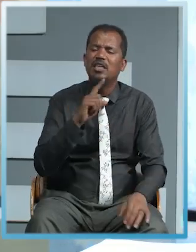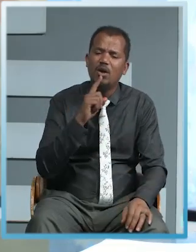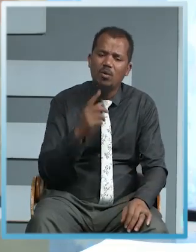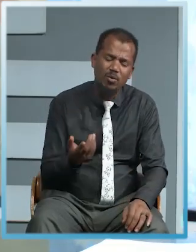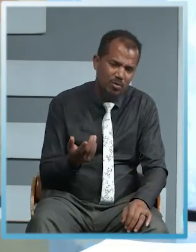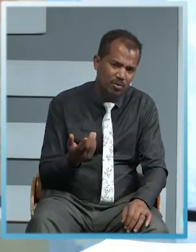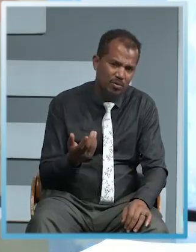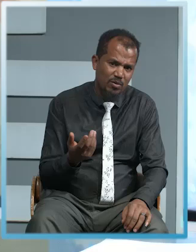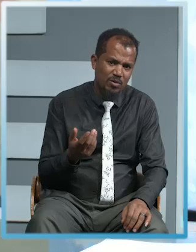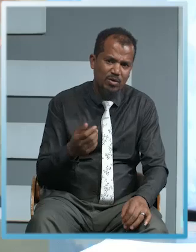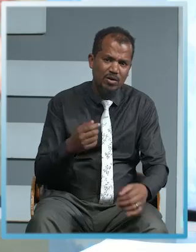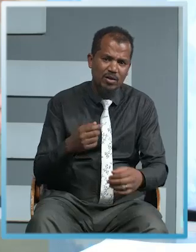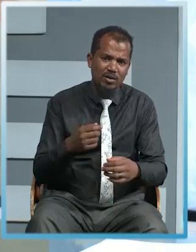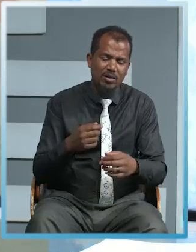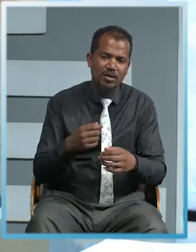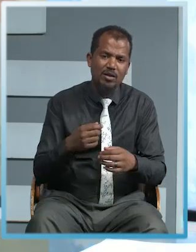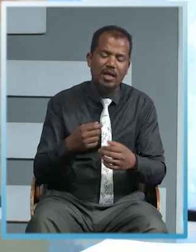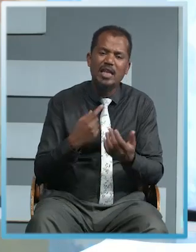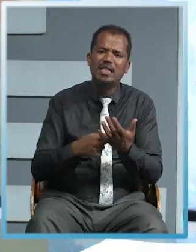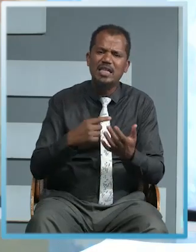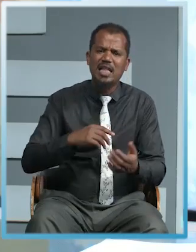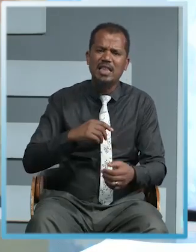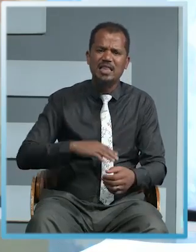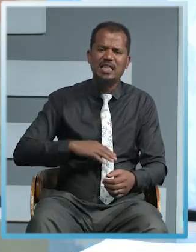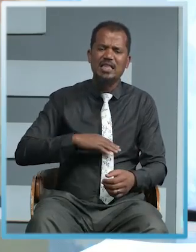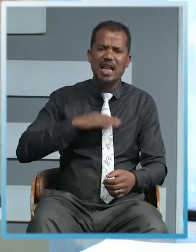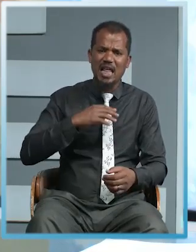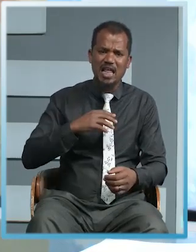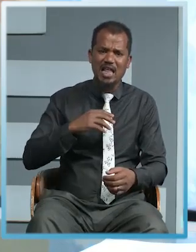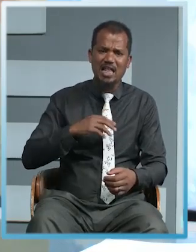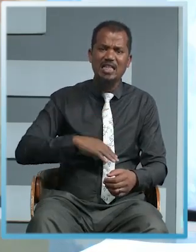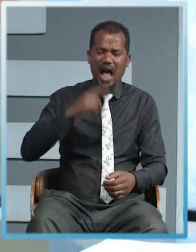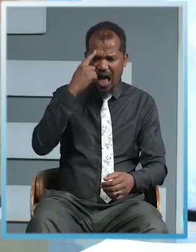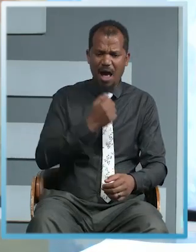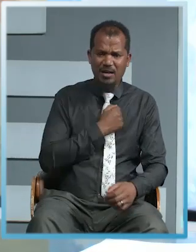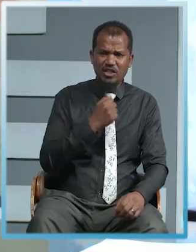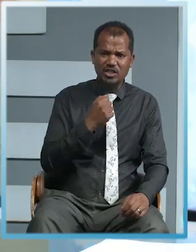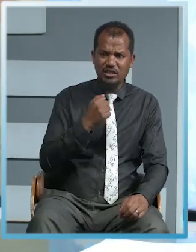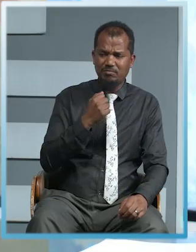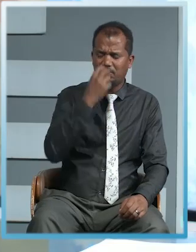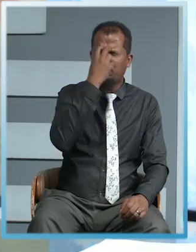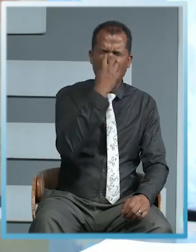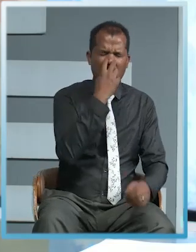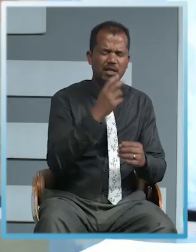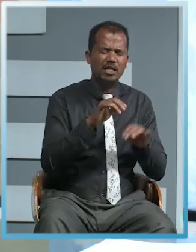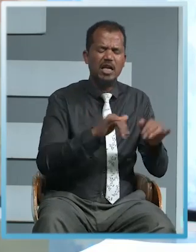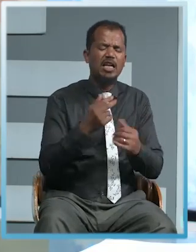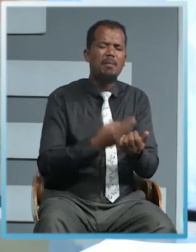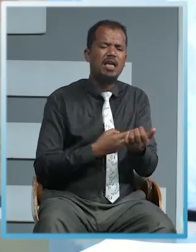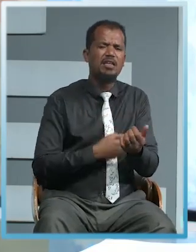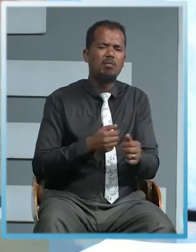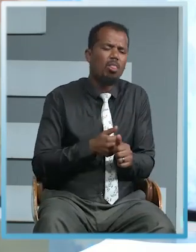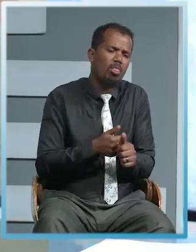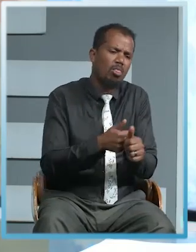ምንድነው ትራስትበት ቬሪፋይ የሚባል አነጋገር አምኝ ግን አምነሽ ብላይንድ ሆነሽ ዝም ብለሽ እንደበግ መነዳት